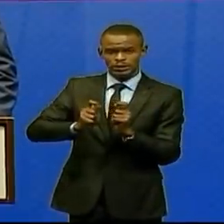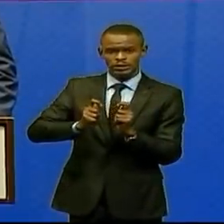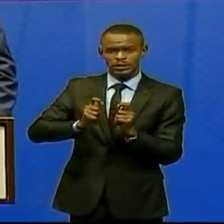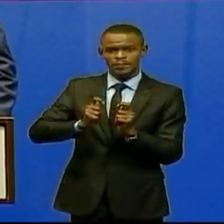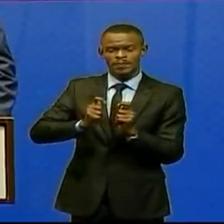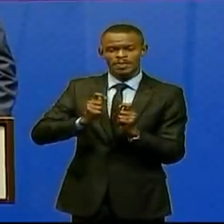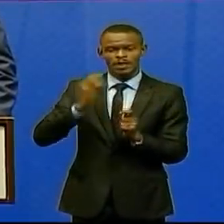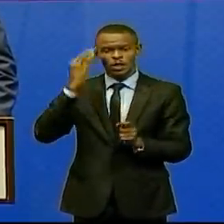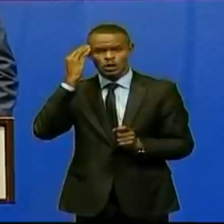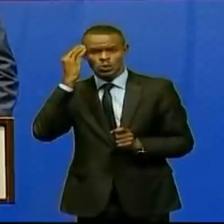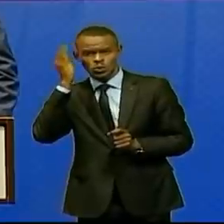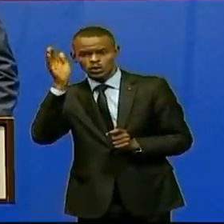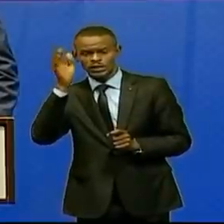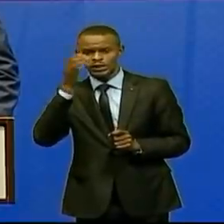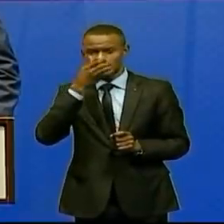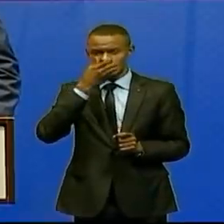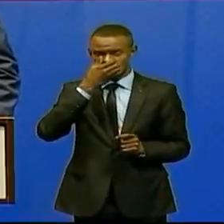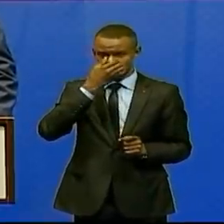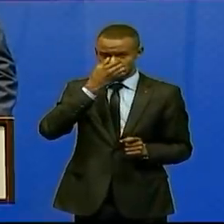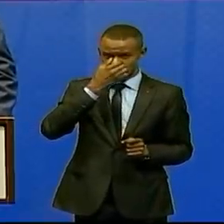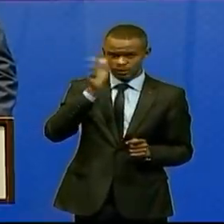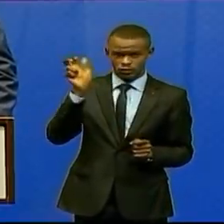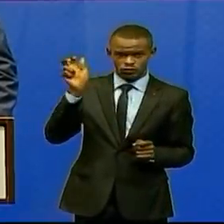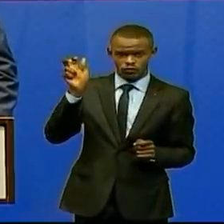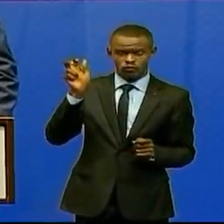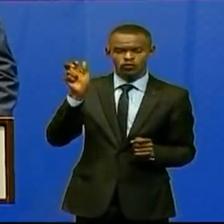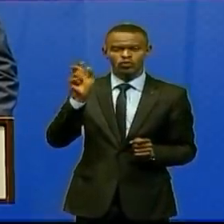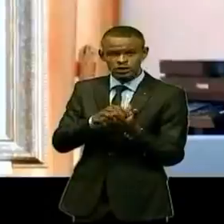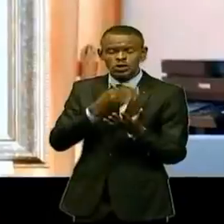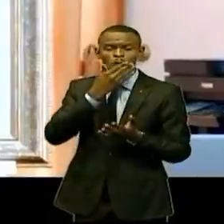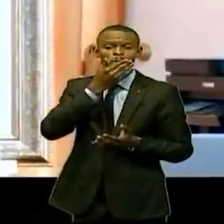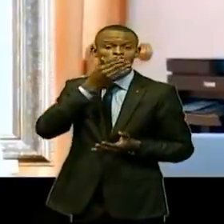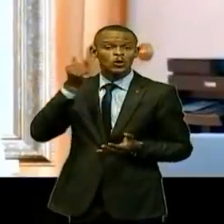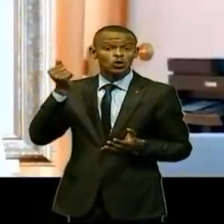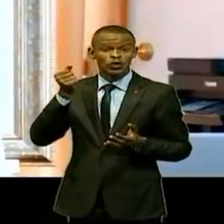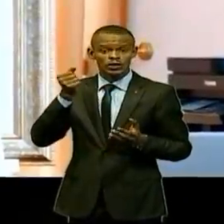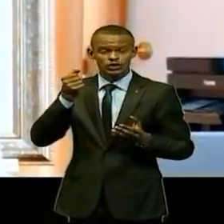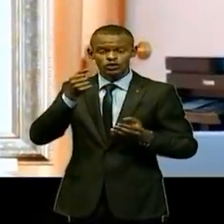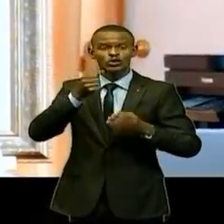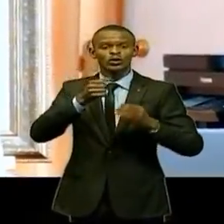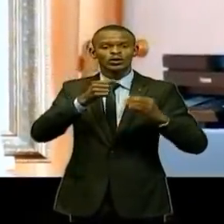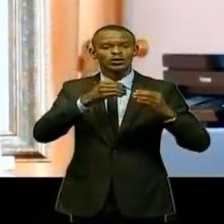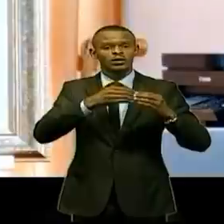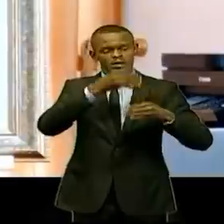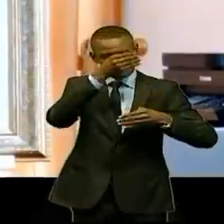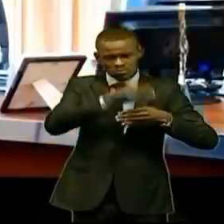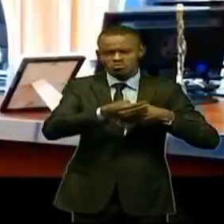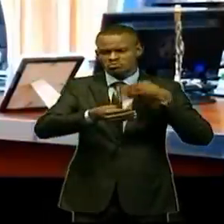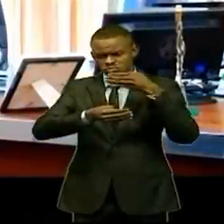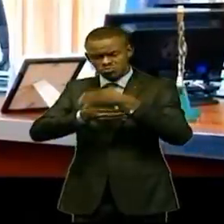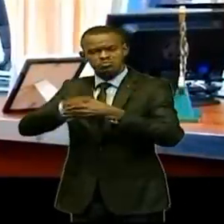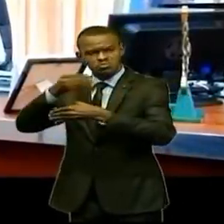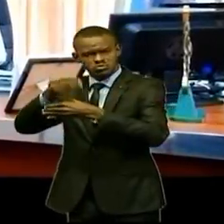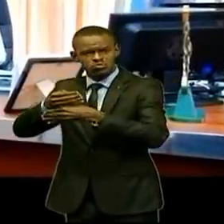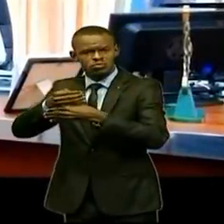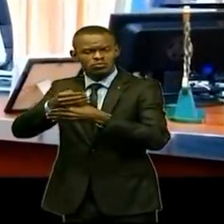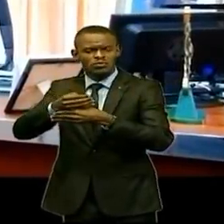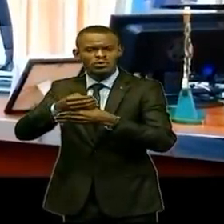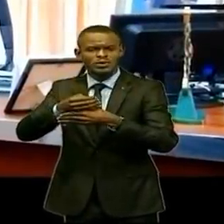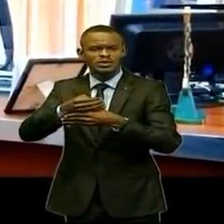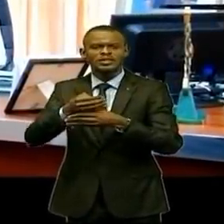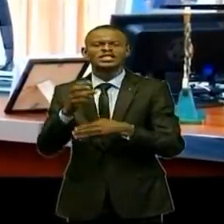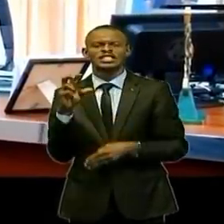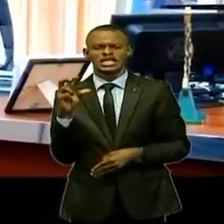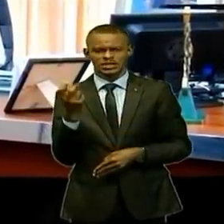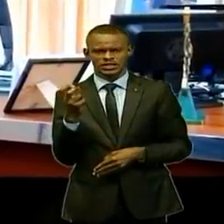Kivu, Congo central et Kwango. Elle a indiqué que c'est en parlant d'une